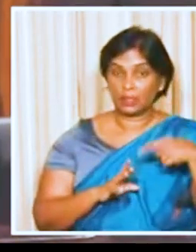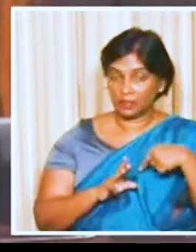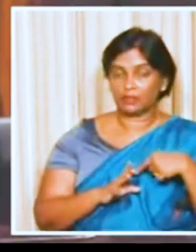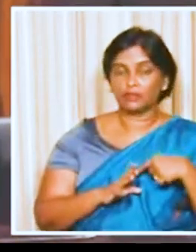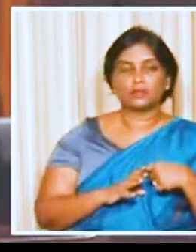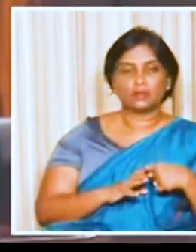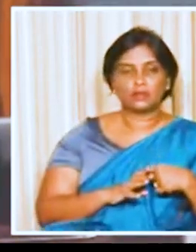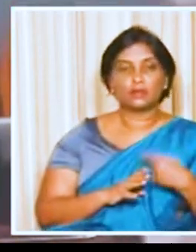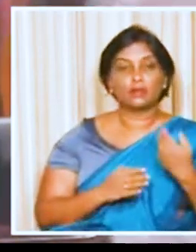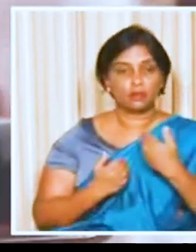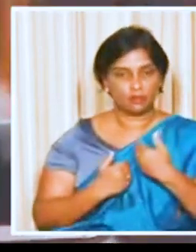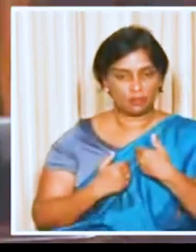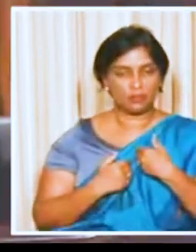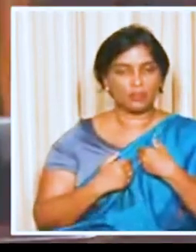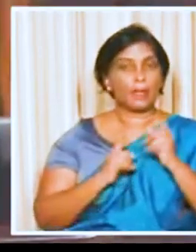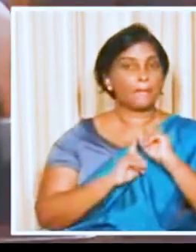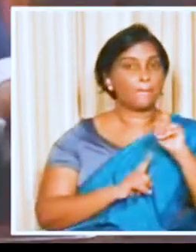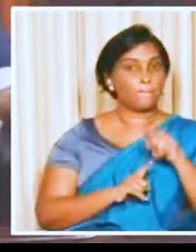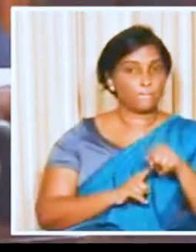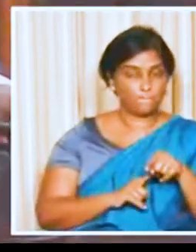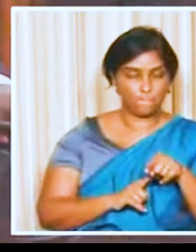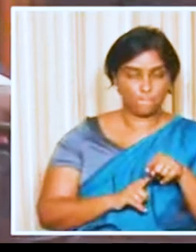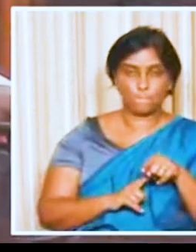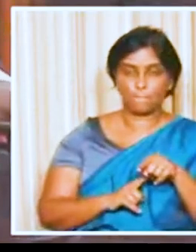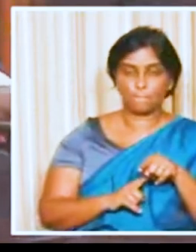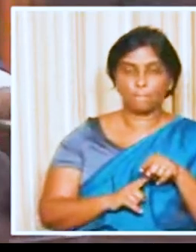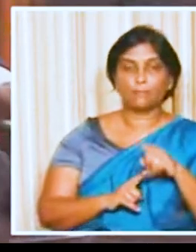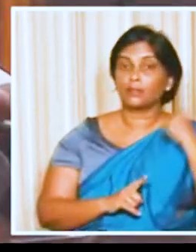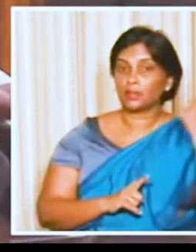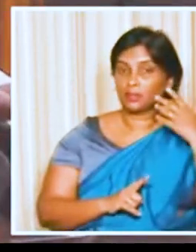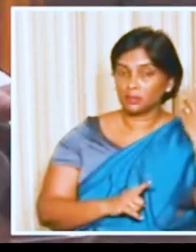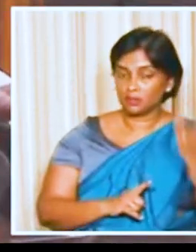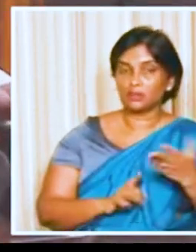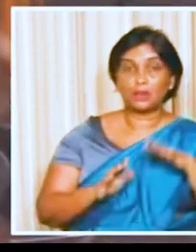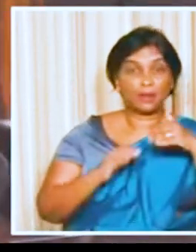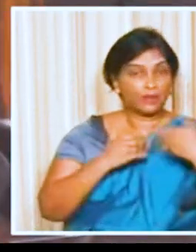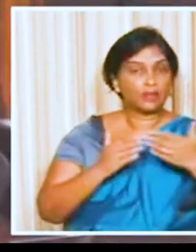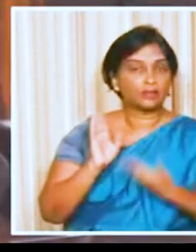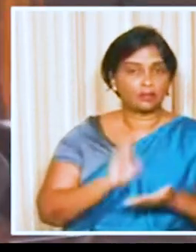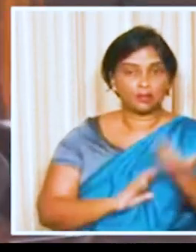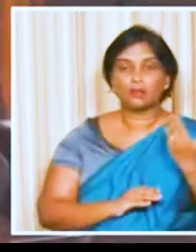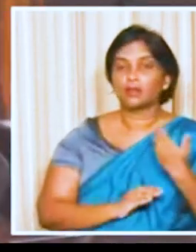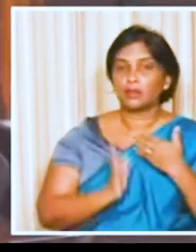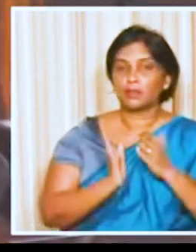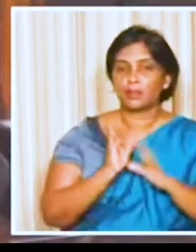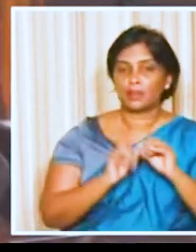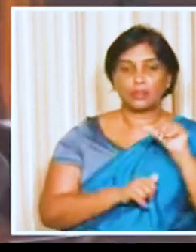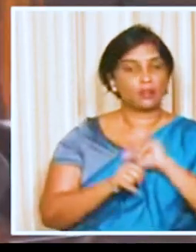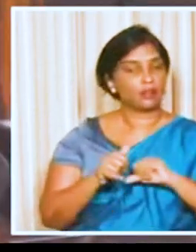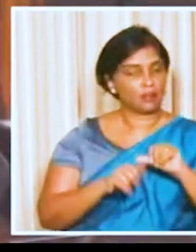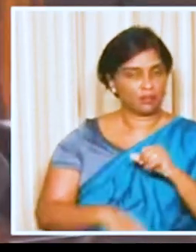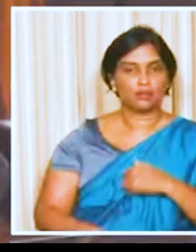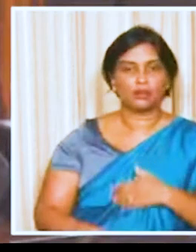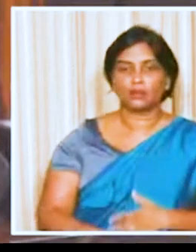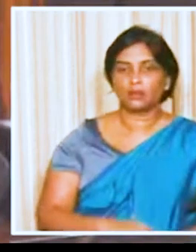நான் இந்த சபையிலே என்னுடைய உரைக்கு பிற்பாடு வெளியே செல்லும் பொழுது எனக்கு நேற்று ஒரு ஊடகம் ஒன்றிலே முன்கூட்டியே நான் இணங்கின ஒரு விடயத்திலே